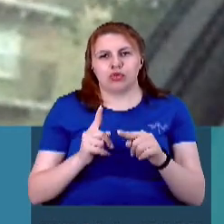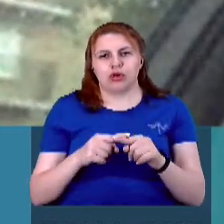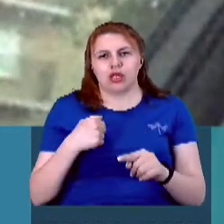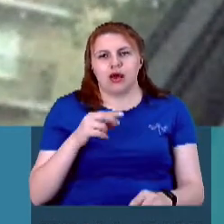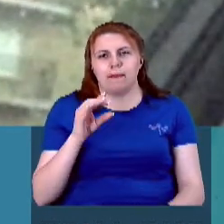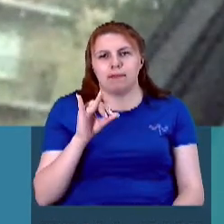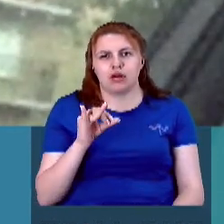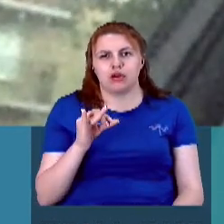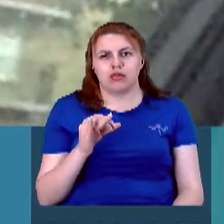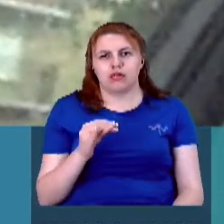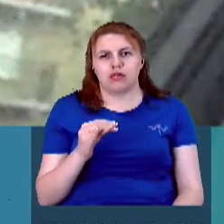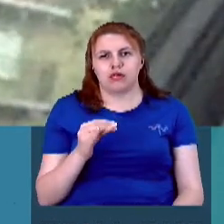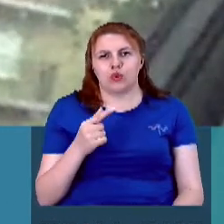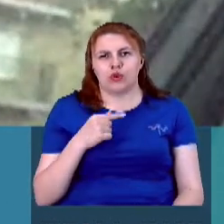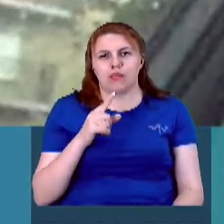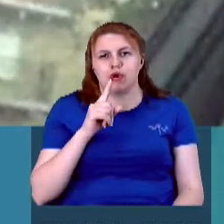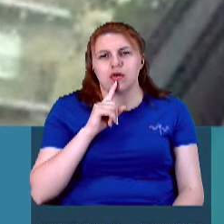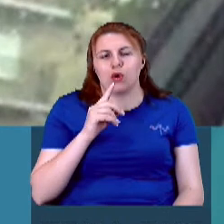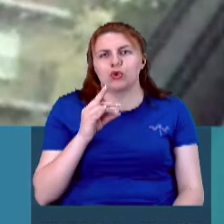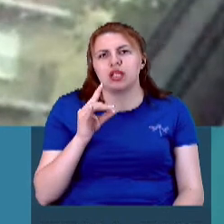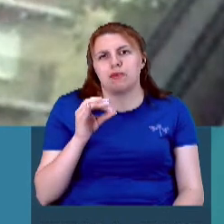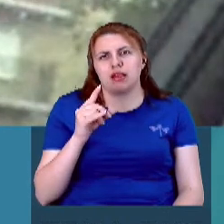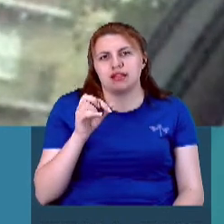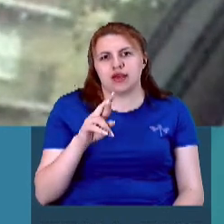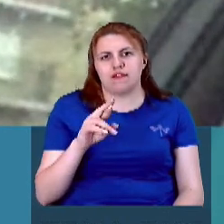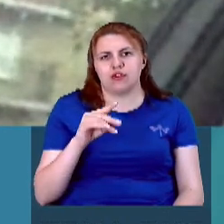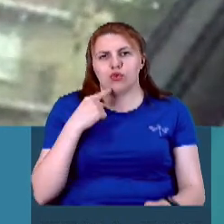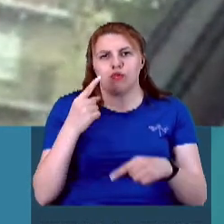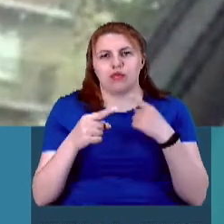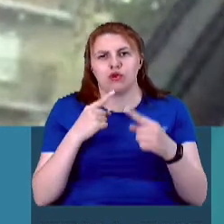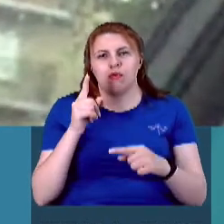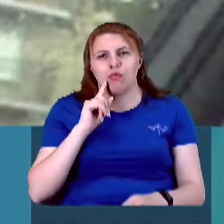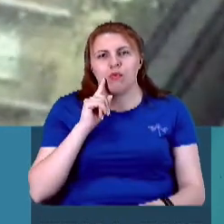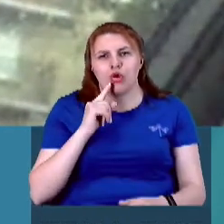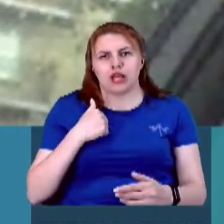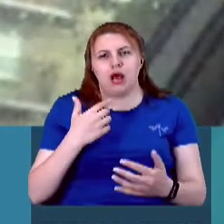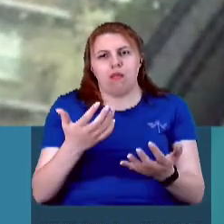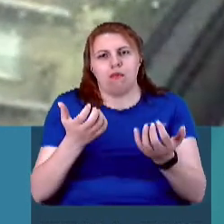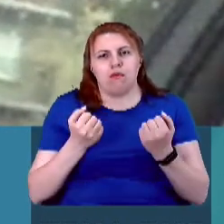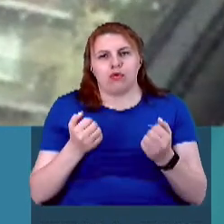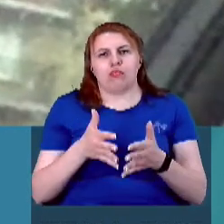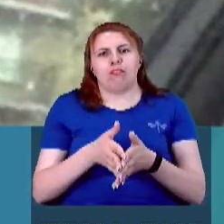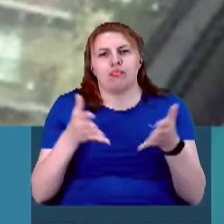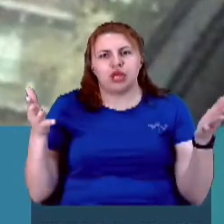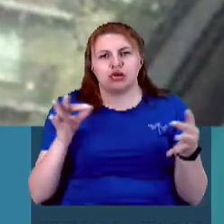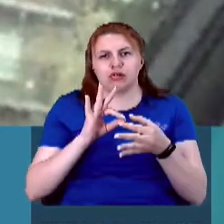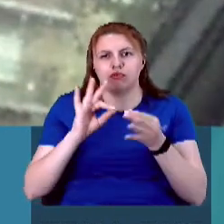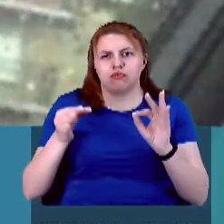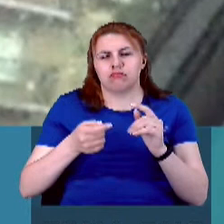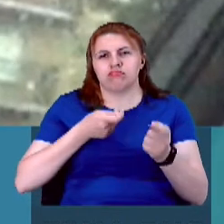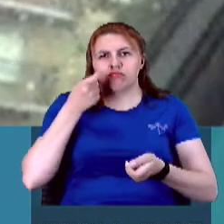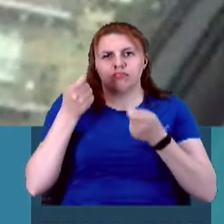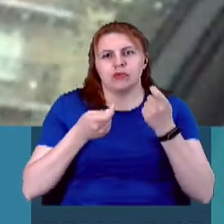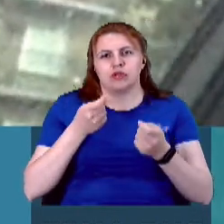зараз утрималася від коментування, допоки не отримую більше детальної інформації і принаймні не ознайомлюся з матеріалами